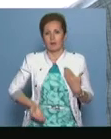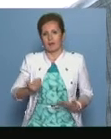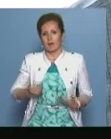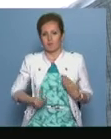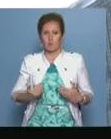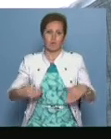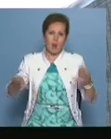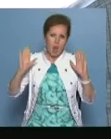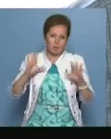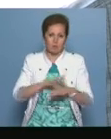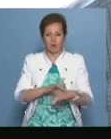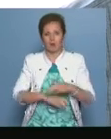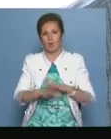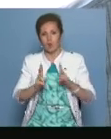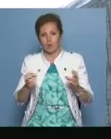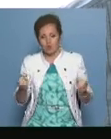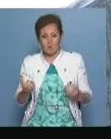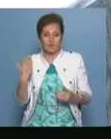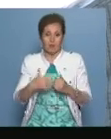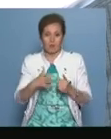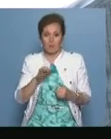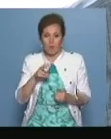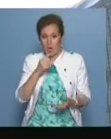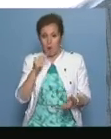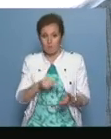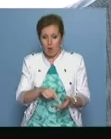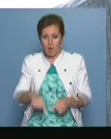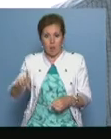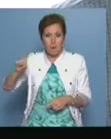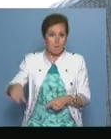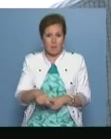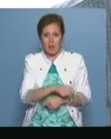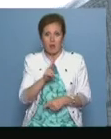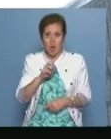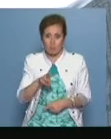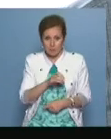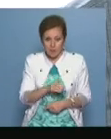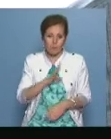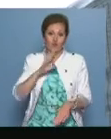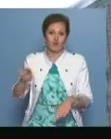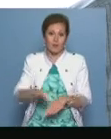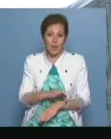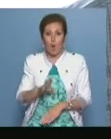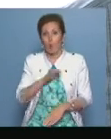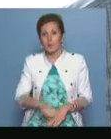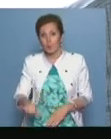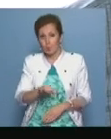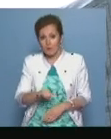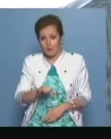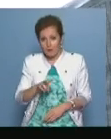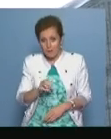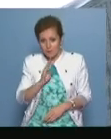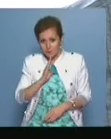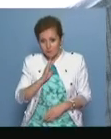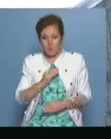пленный, либо еще кто-то в средние века попал в район Прикамья, предположительно, возможно, женился на удмуртке.